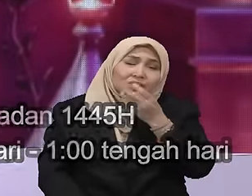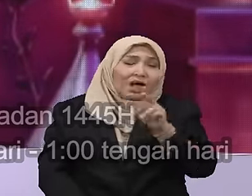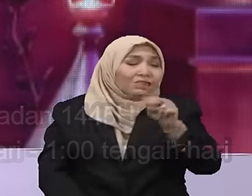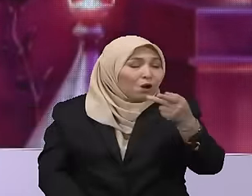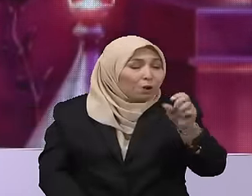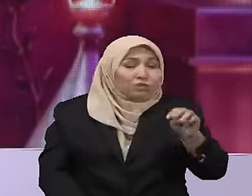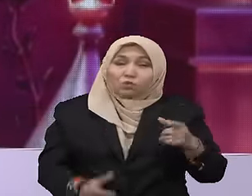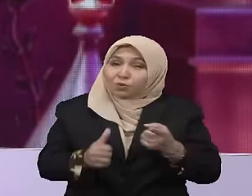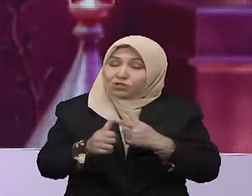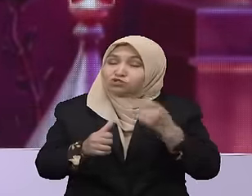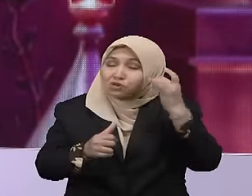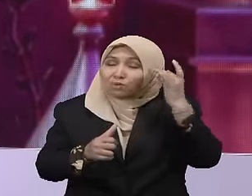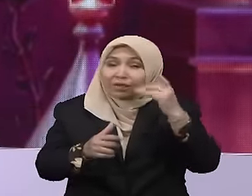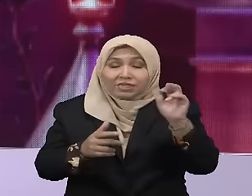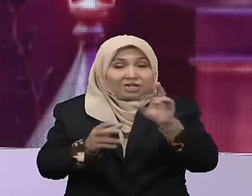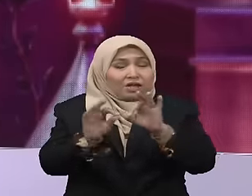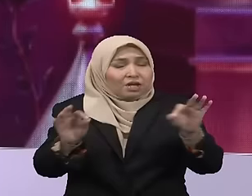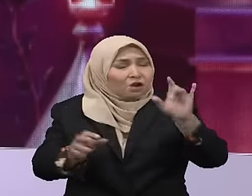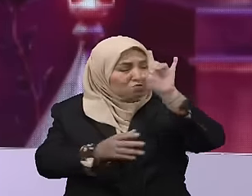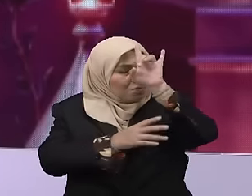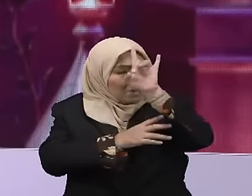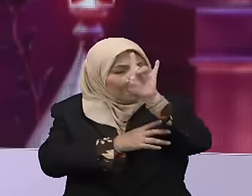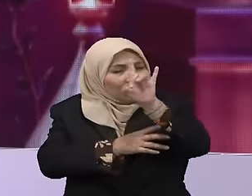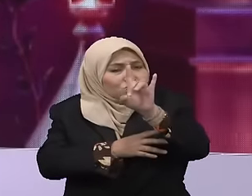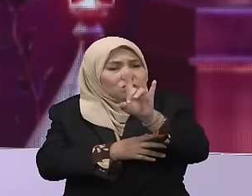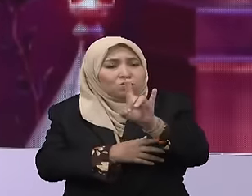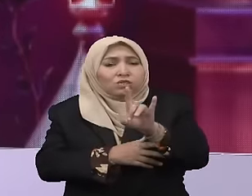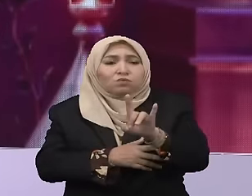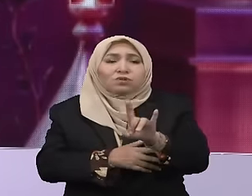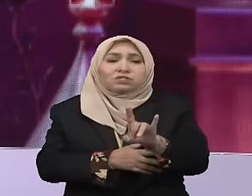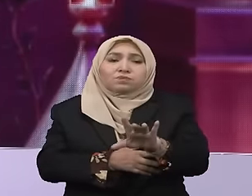dulu insya-Allah. Tiga ayat. A'udzubillahi minasyaitonirrajim.